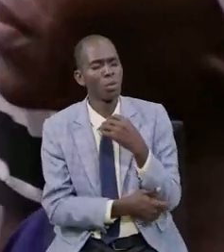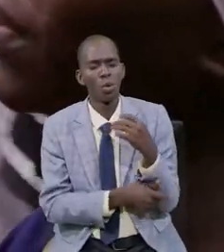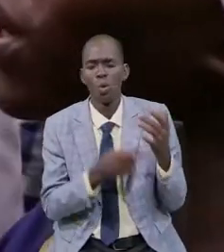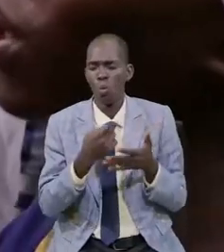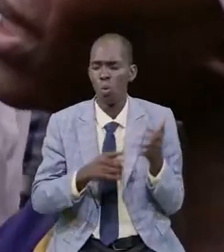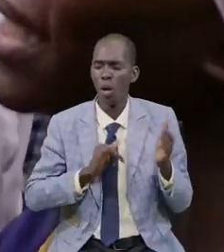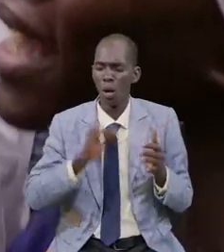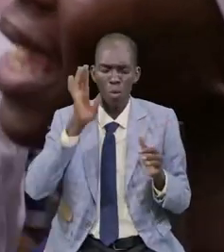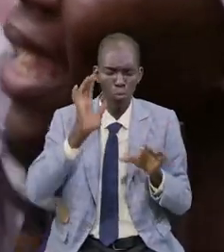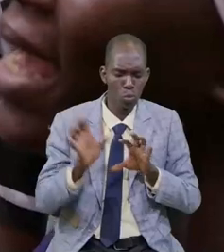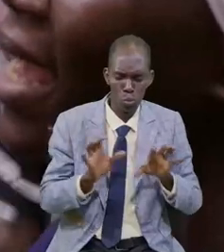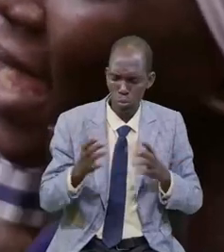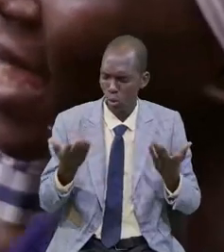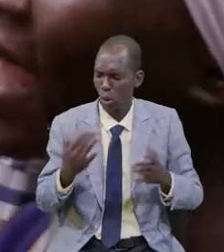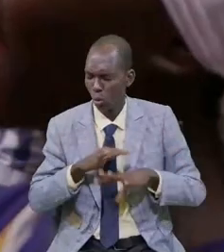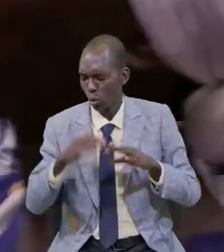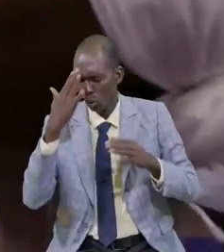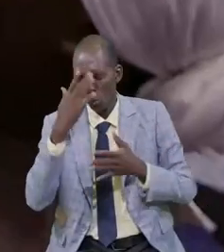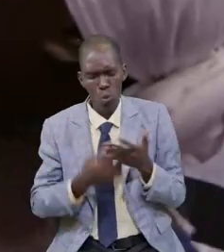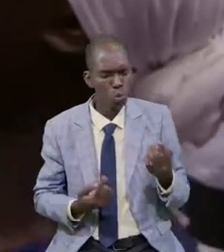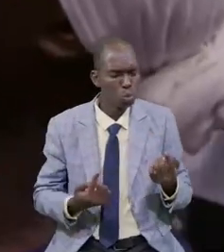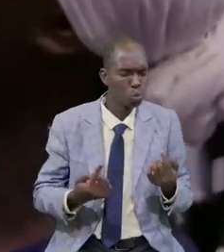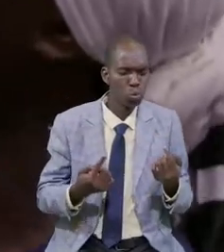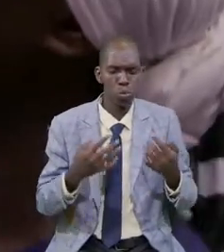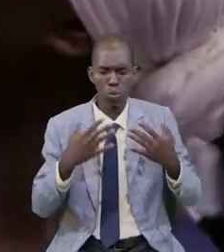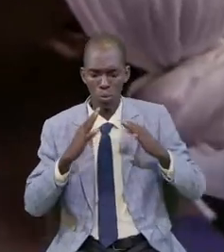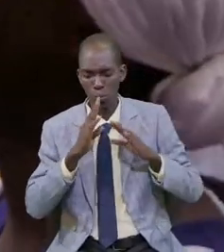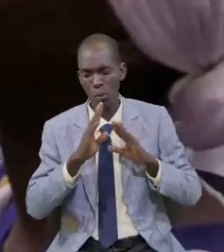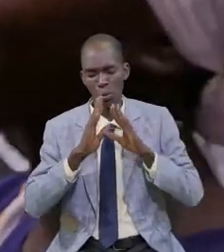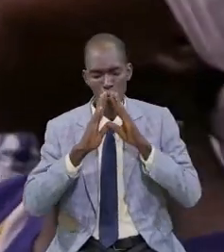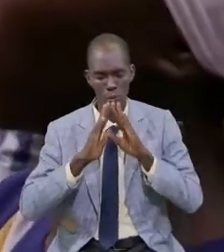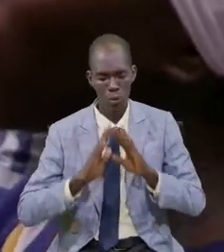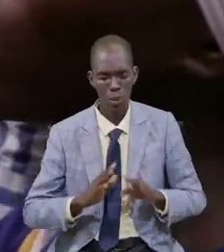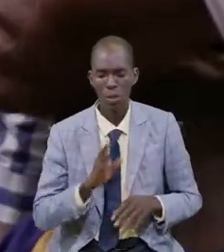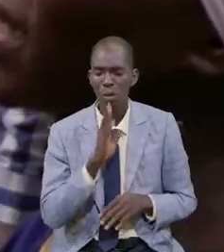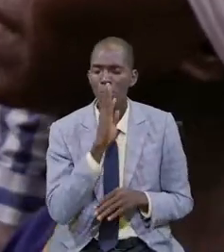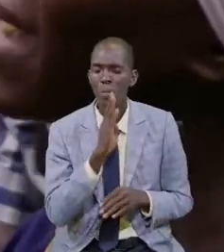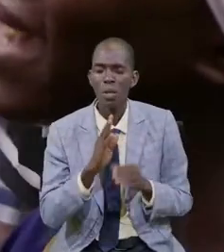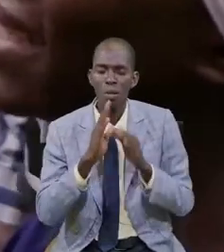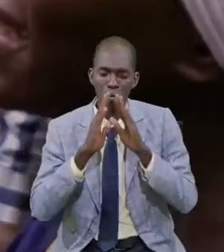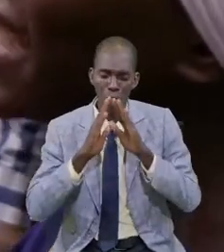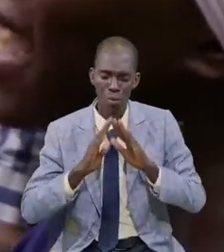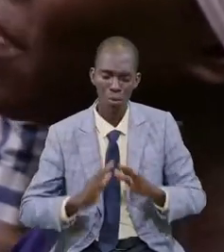de vous détruire. Qu'est-ce que je vais faire? Qu'est-ce que je vais faire? Qu'est-ce que je vais faire? Ils sont encore venus, ils sont encore venus.